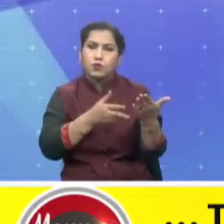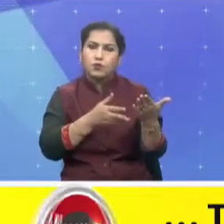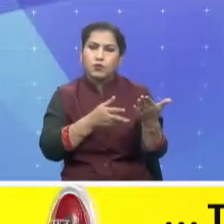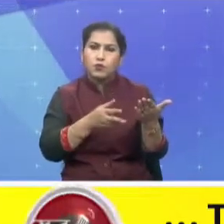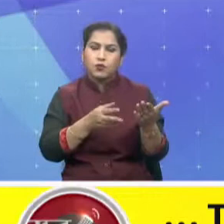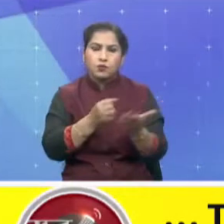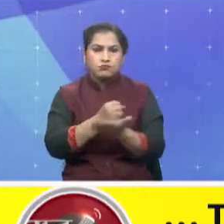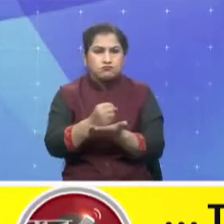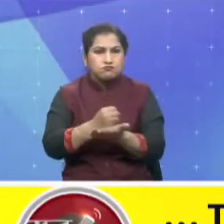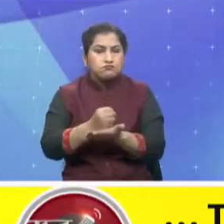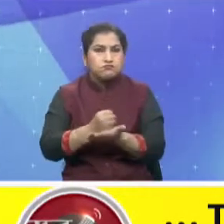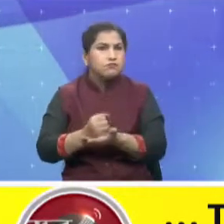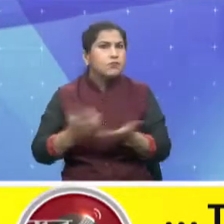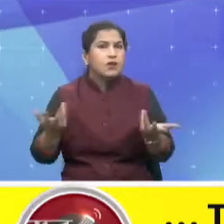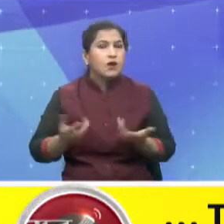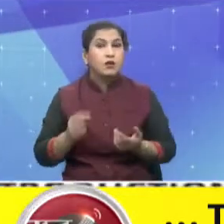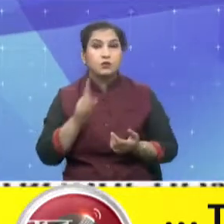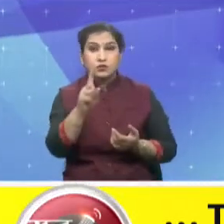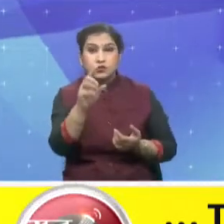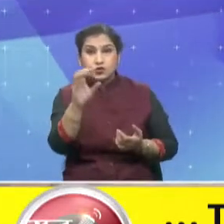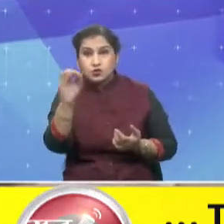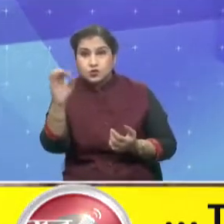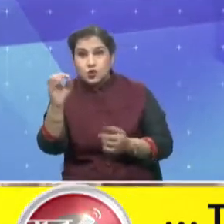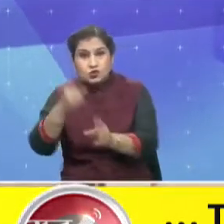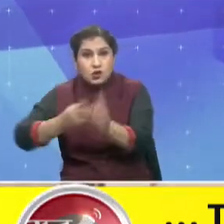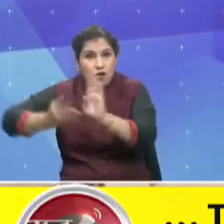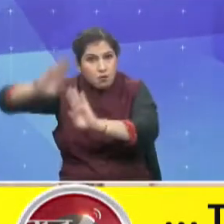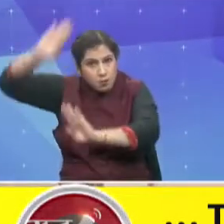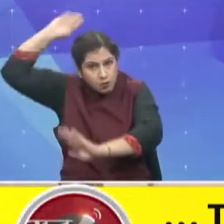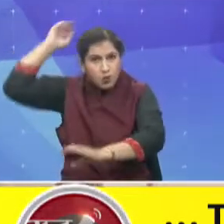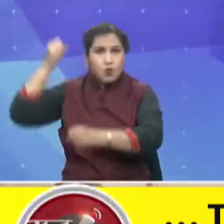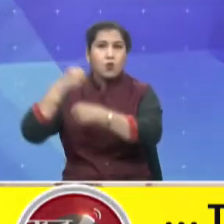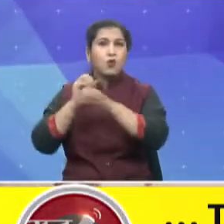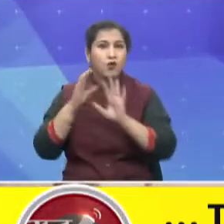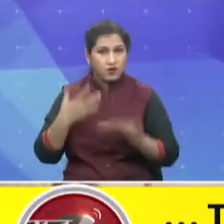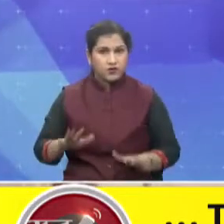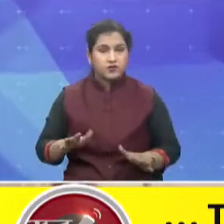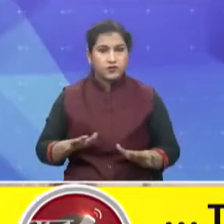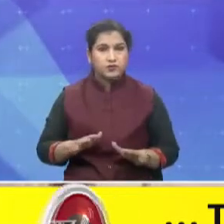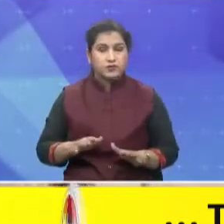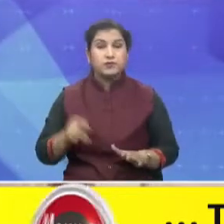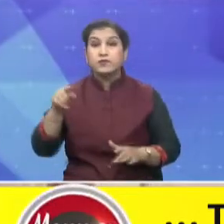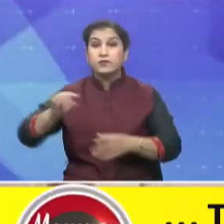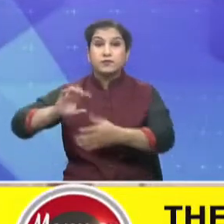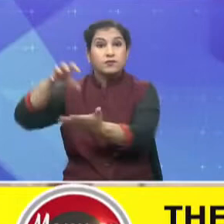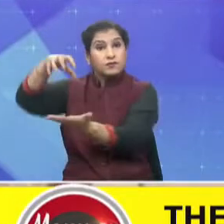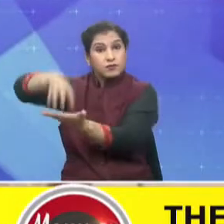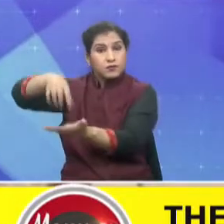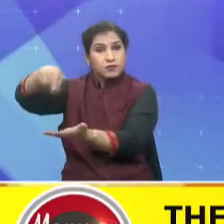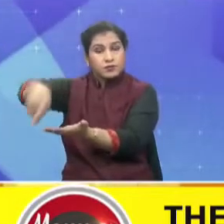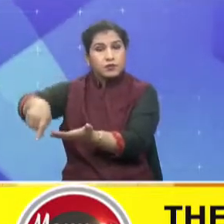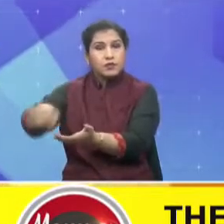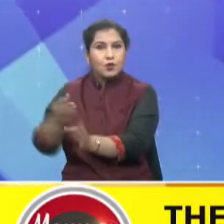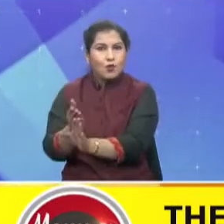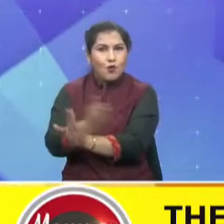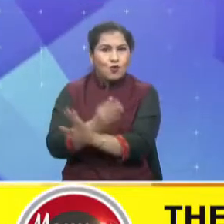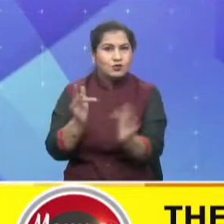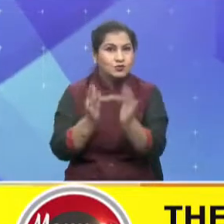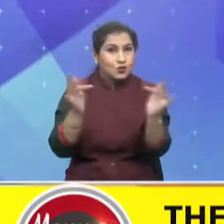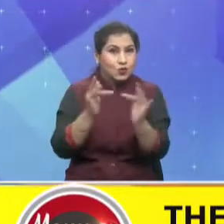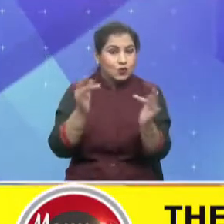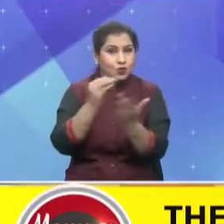तैयार करने की शुरुआत 100 साल से भी पहले हुई थी। जब इंस्टीट्यूट ने इससे जुड़ा कोर्स शुरू